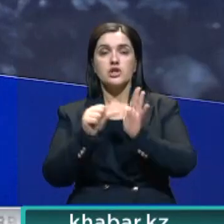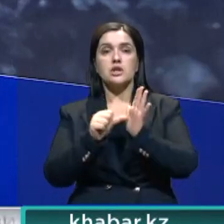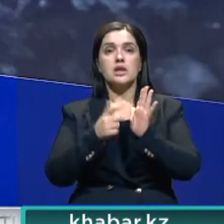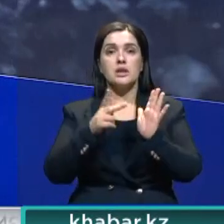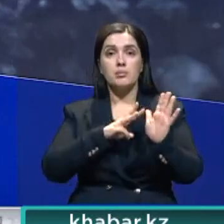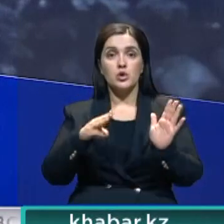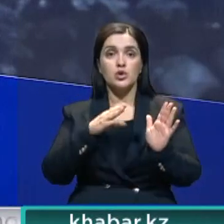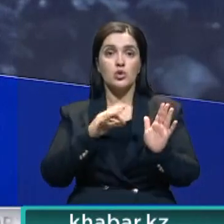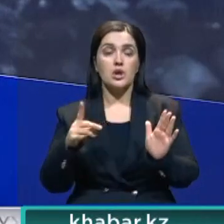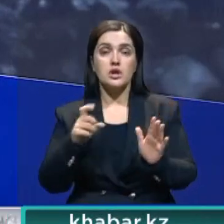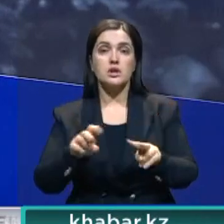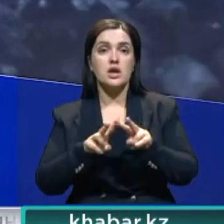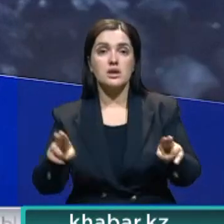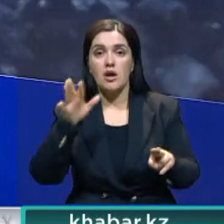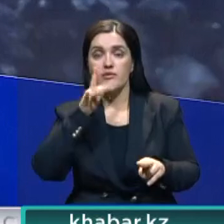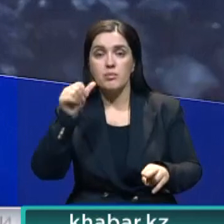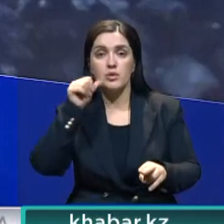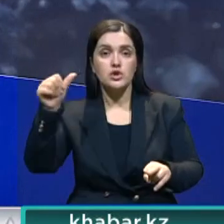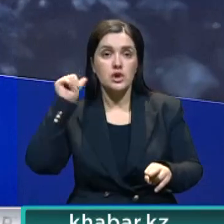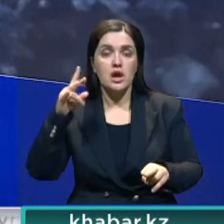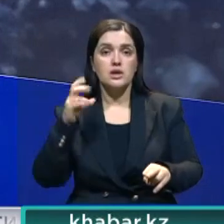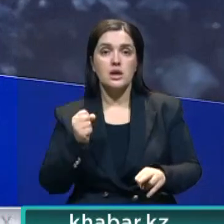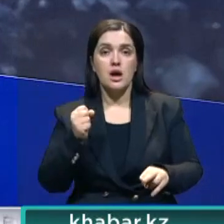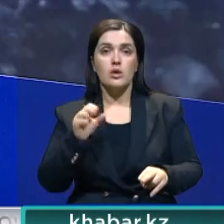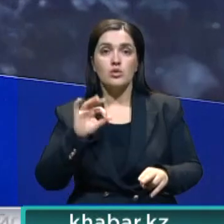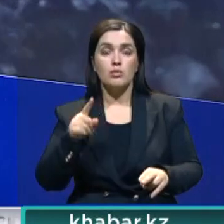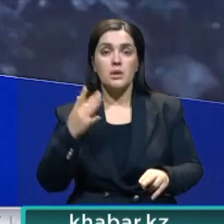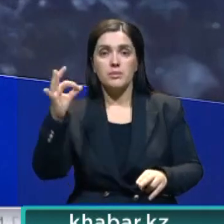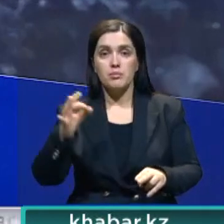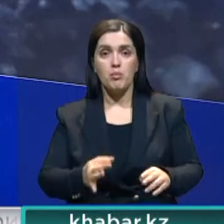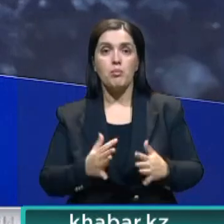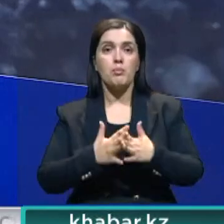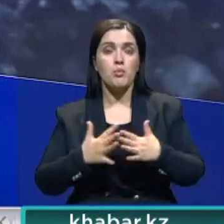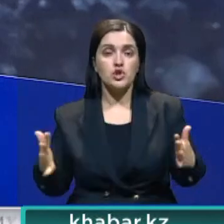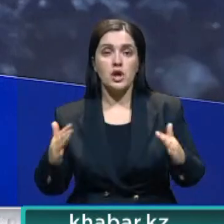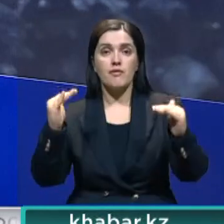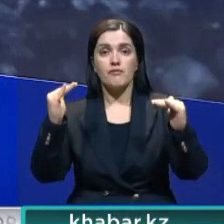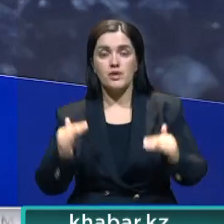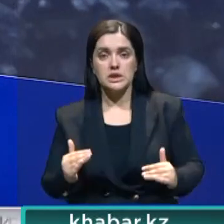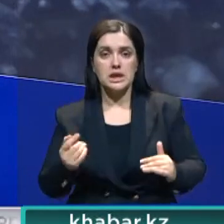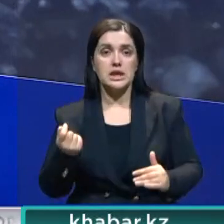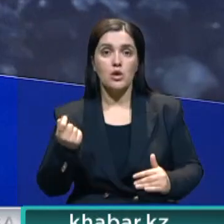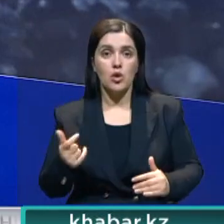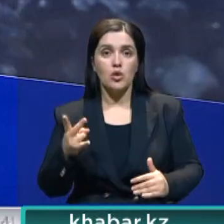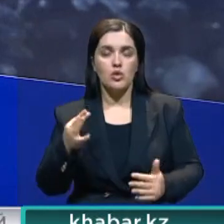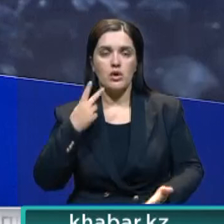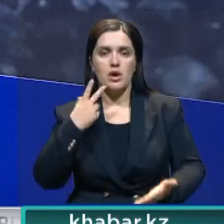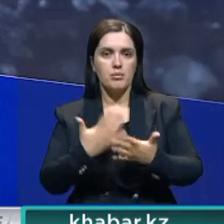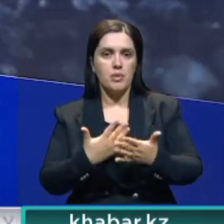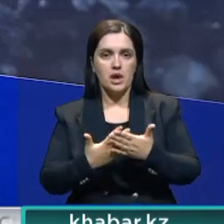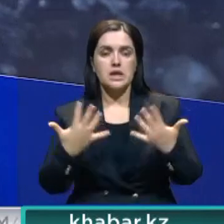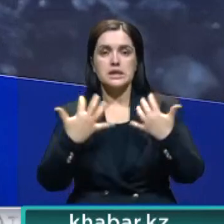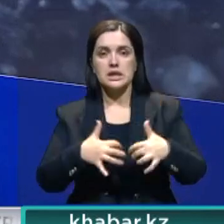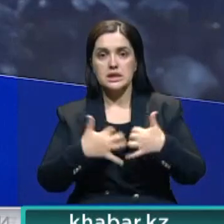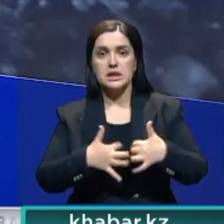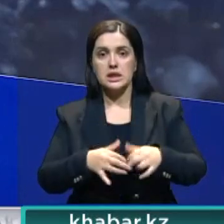почти 63 миллиона тонн, то за аналогичный период прошлого года на 0,5% больше. И вроде бы снижение незначительное,